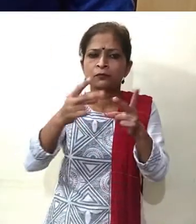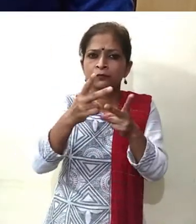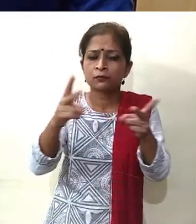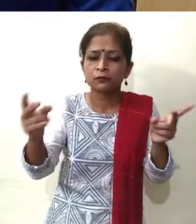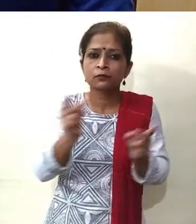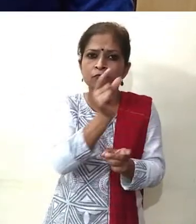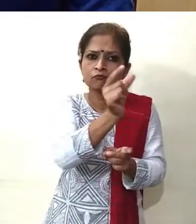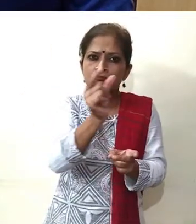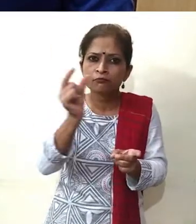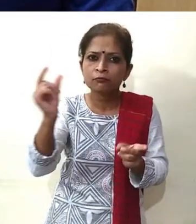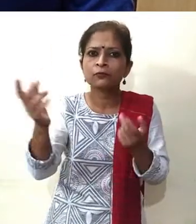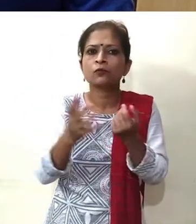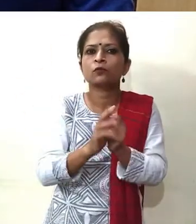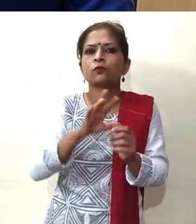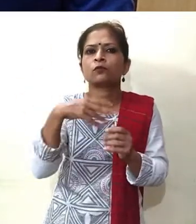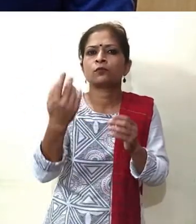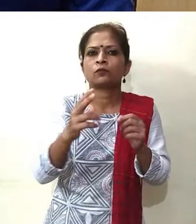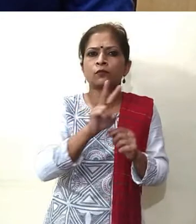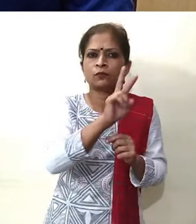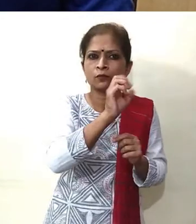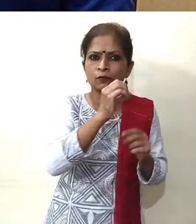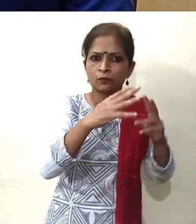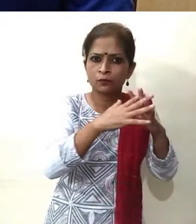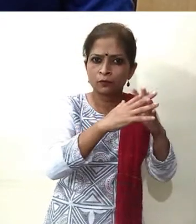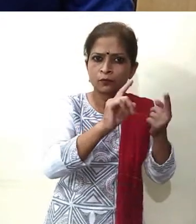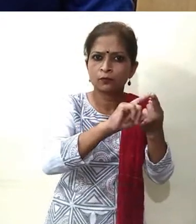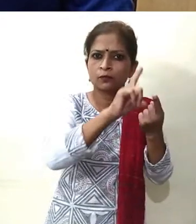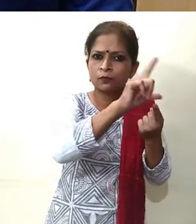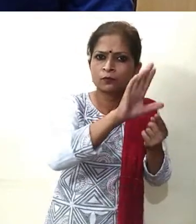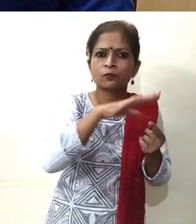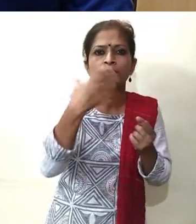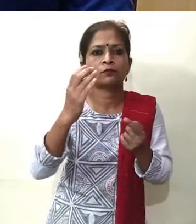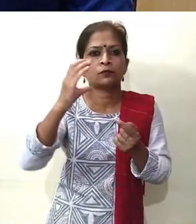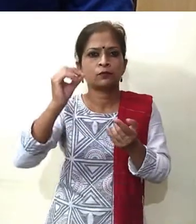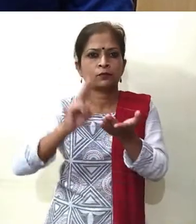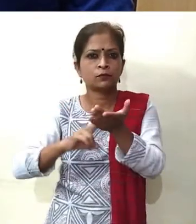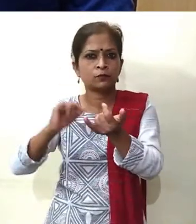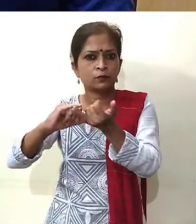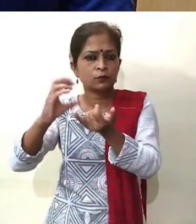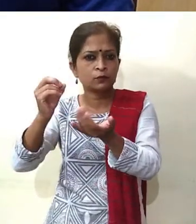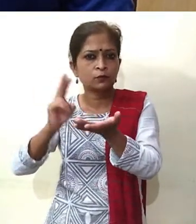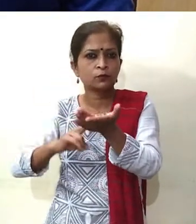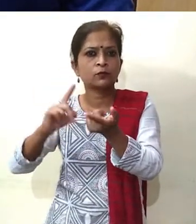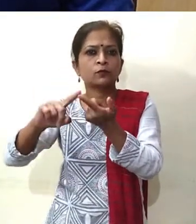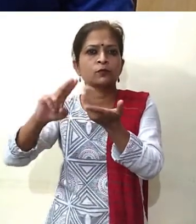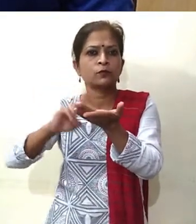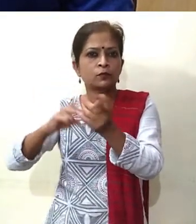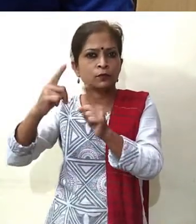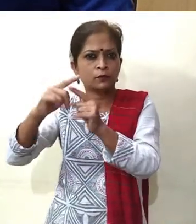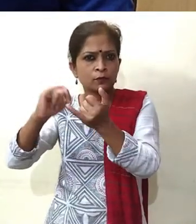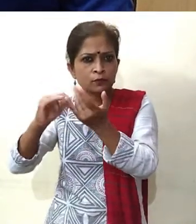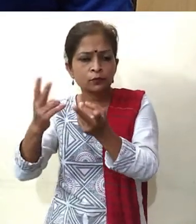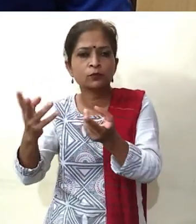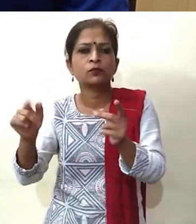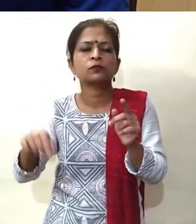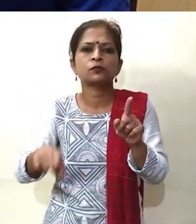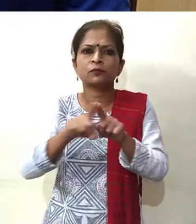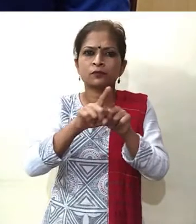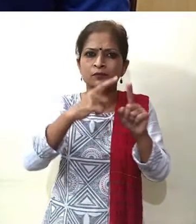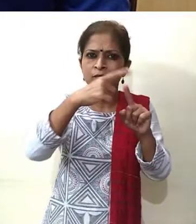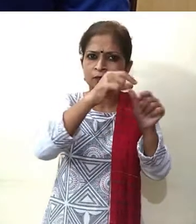वर्णमालाओं की सजावट, जैसे शुरुआत में स्वर होते हैं, फिर व्यंजन होते हैं, तो क्या तमिल और तेलुगु में भी इस तरह से सजावट की जाती